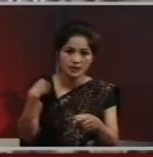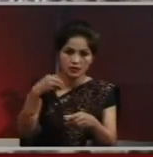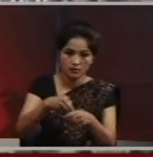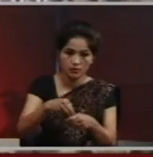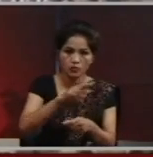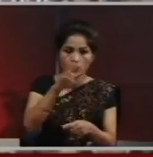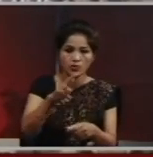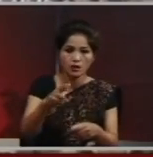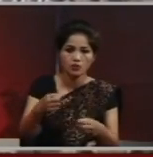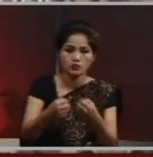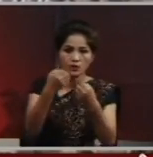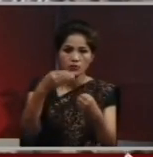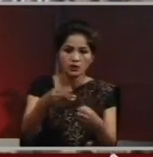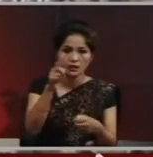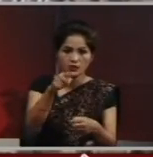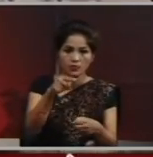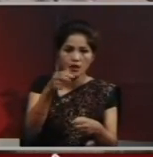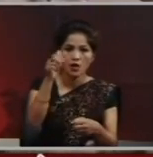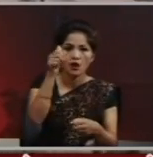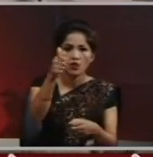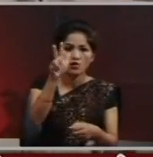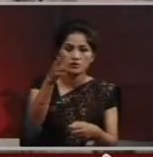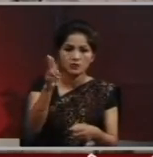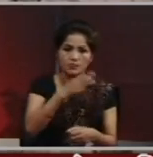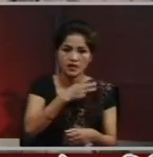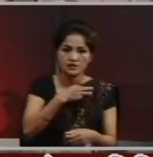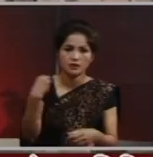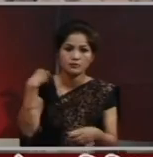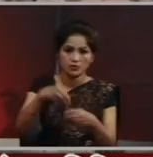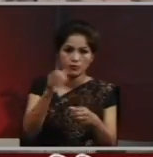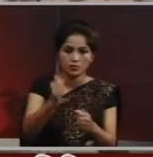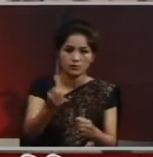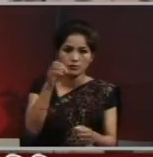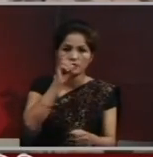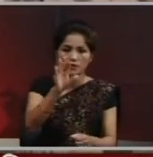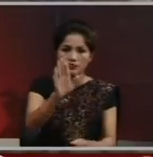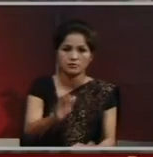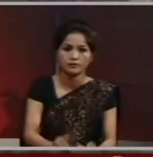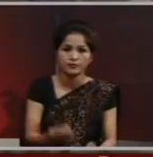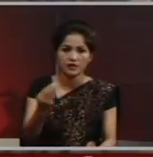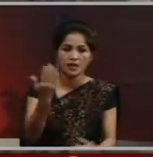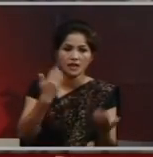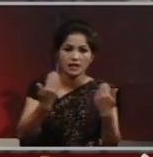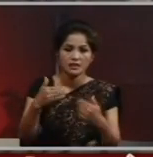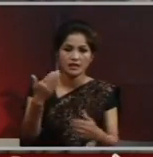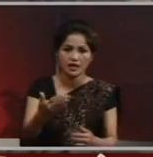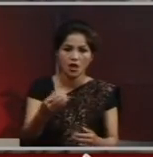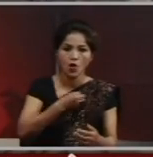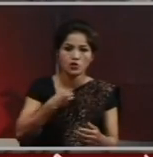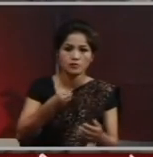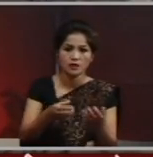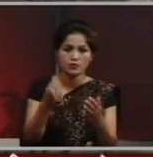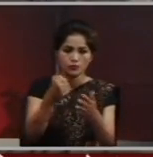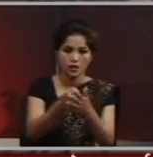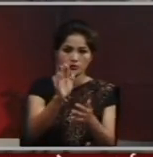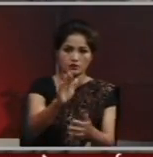र दुर्घटना हुँदा त्यहाँ 68 कामदार रहेको बताइएको छ। केही घाइतेलाई अस्पताल